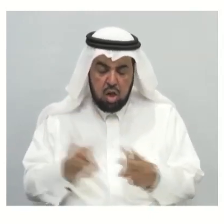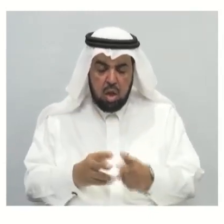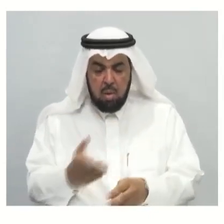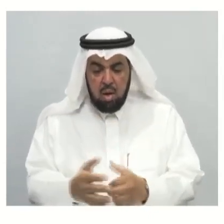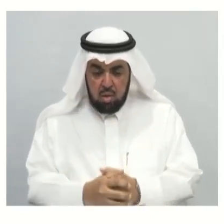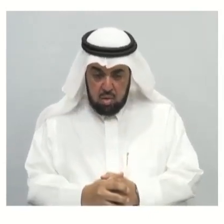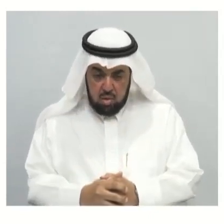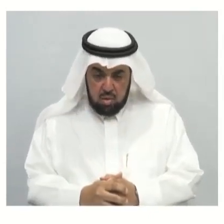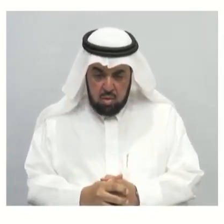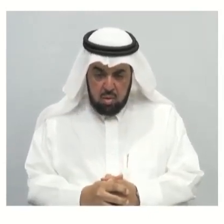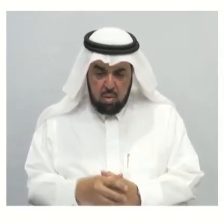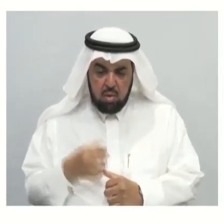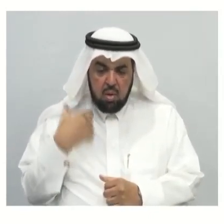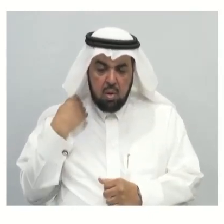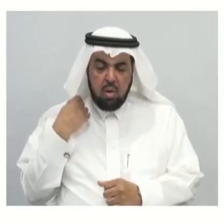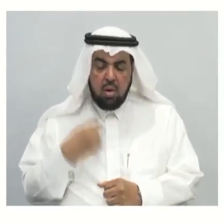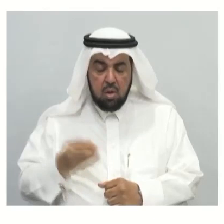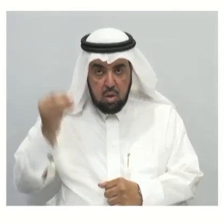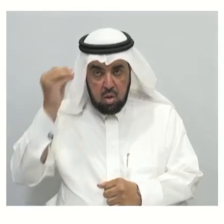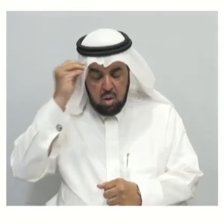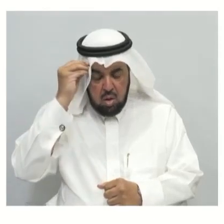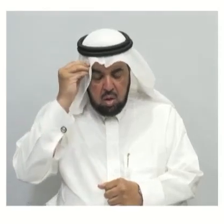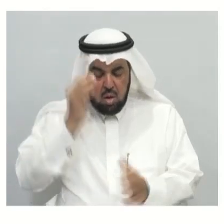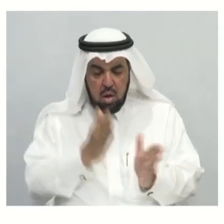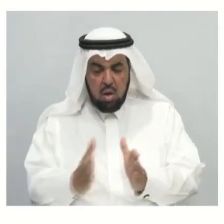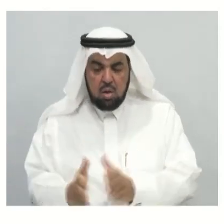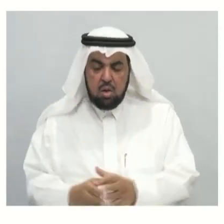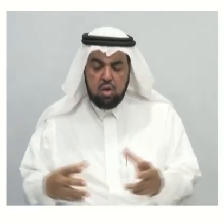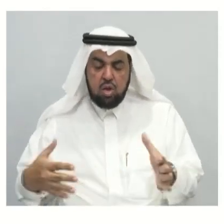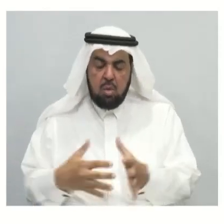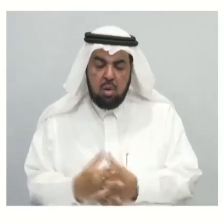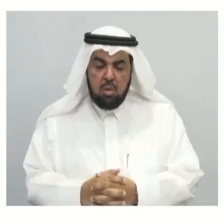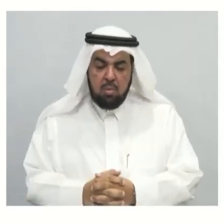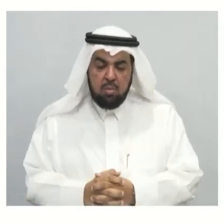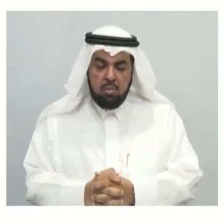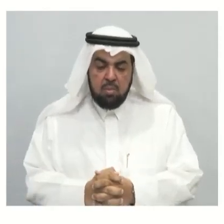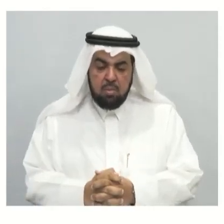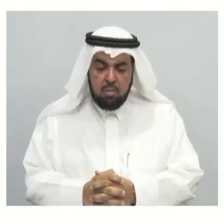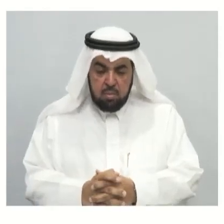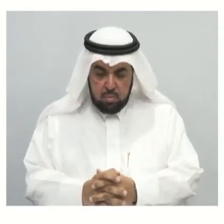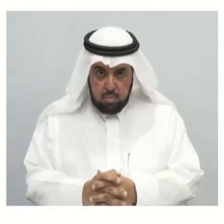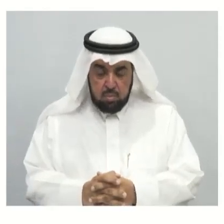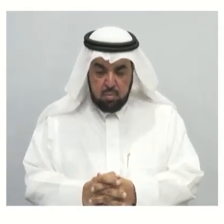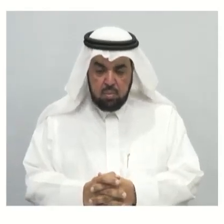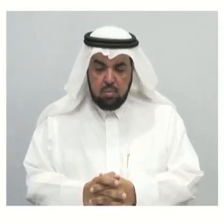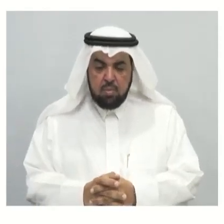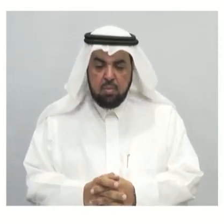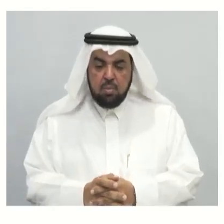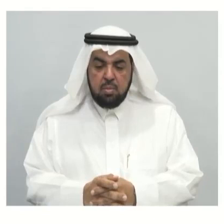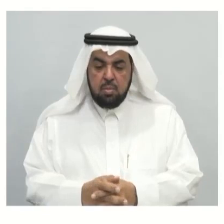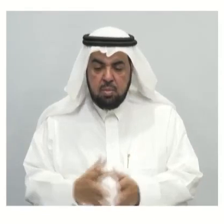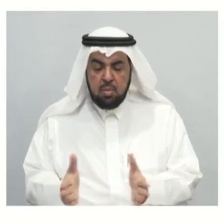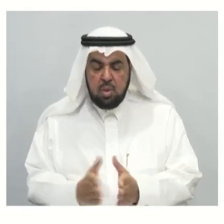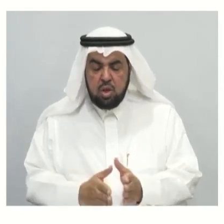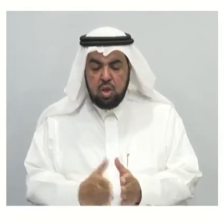لها الاجهزه التي تعرفنا عليها اجهزه جامعه الدول العربيه وصنف الان هذه المهام الى كل من